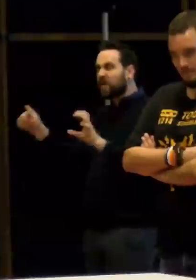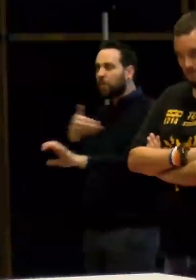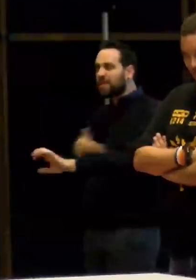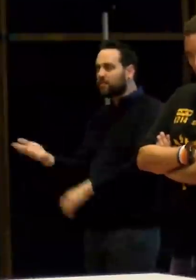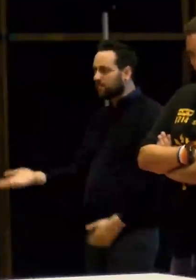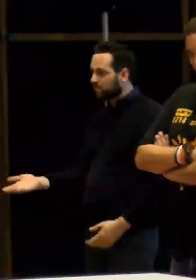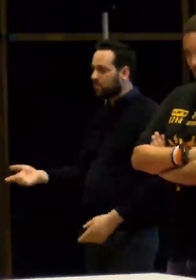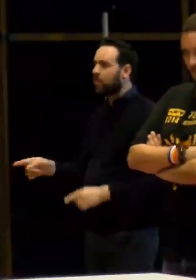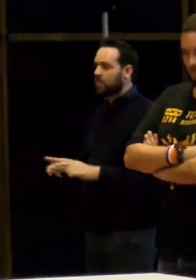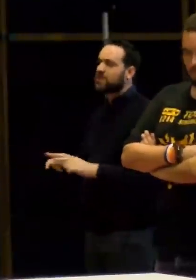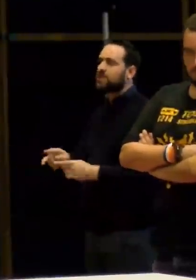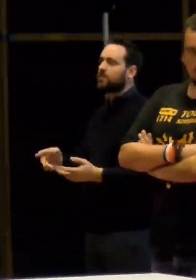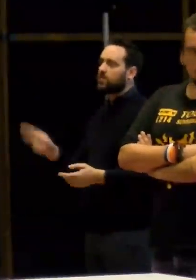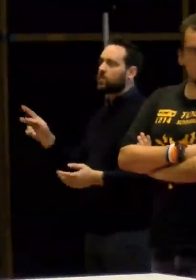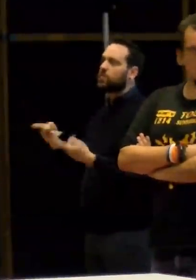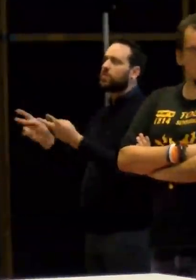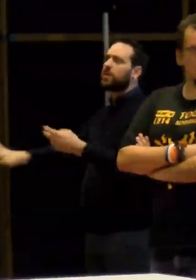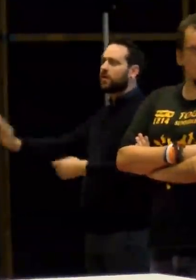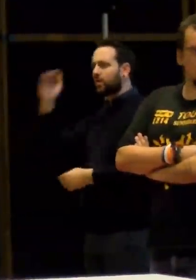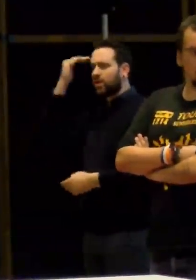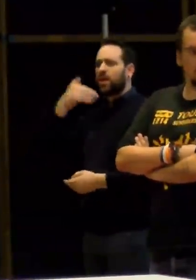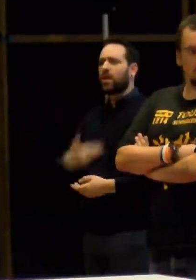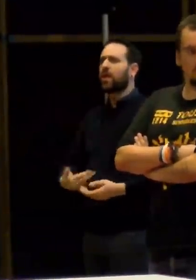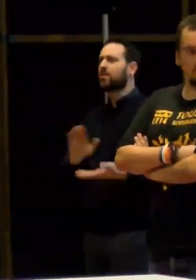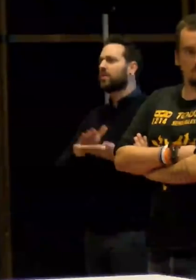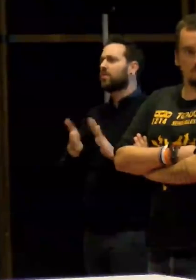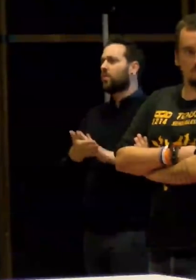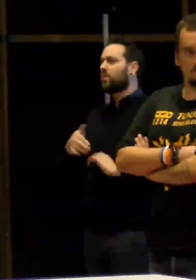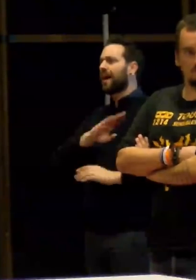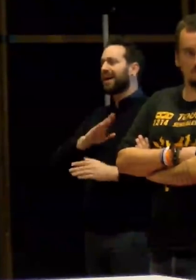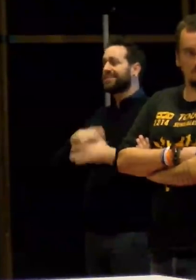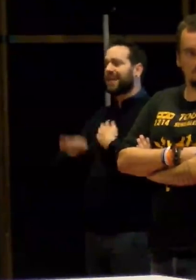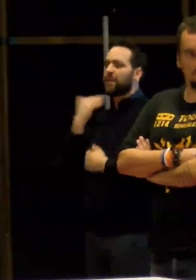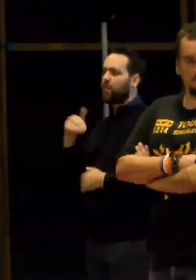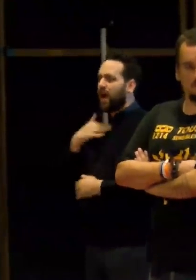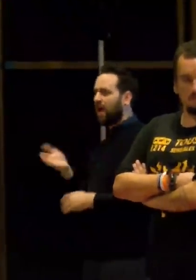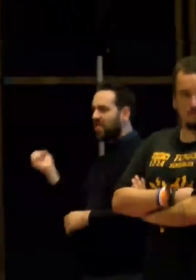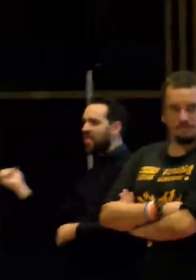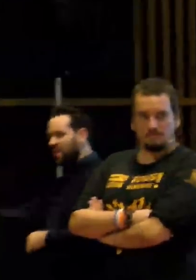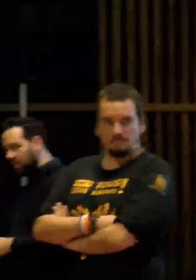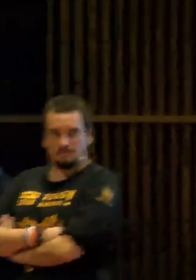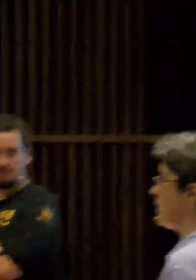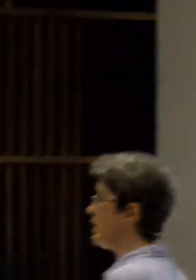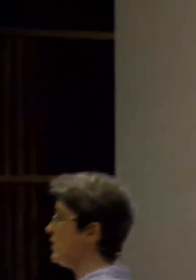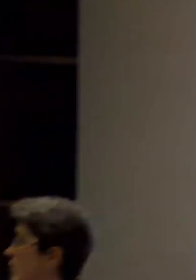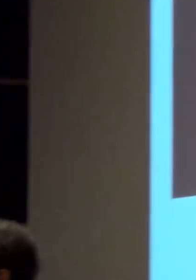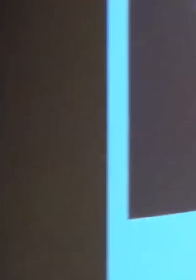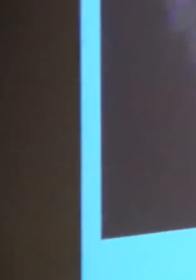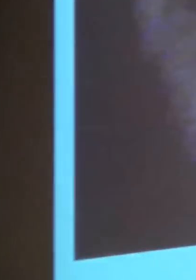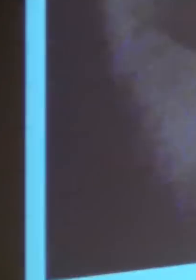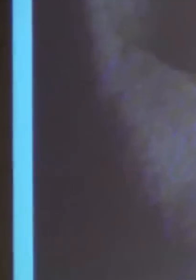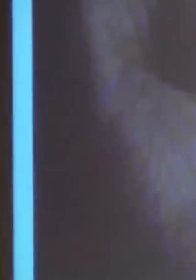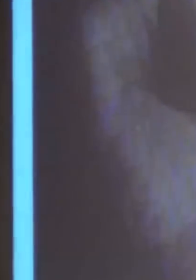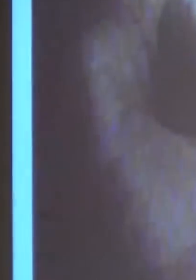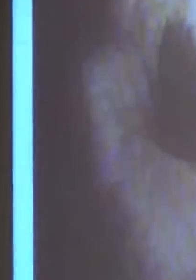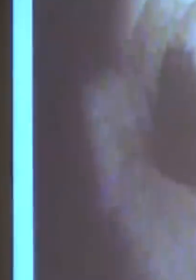images qu'elle a montrées dans les abattoirs. Ici, ce sont des cochons qui ont été placés dans une